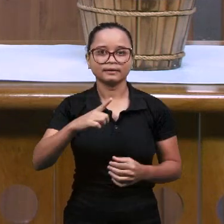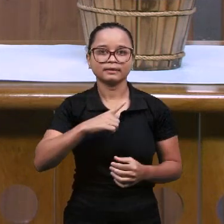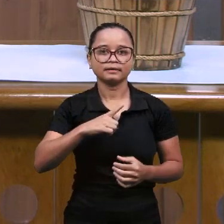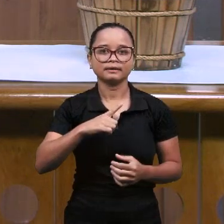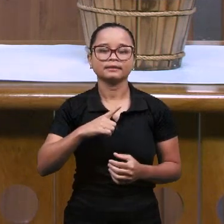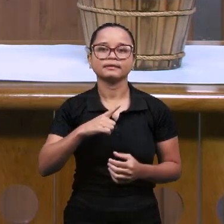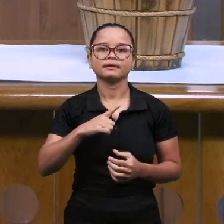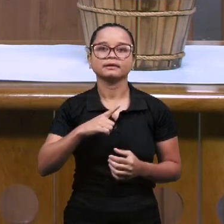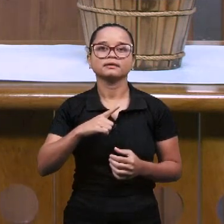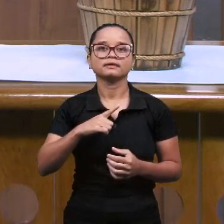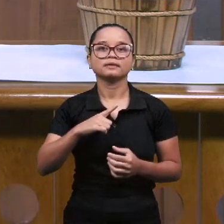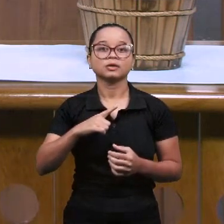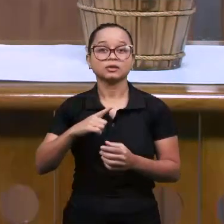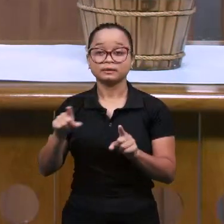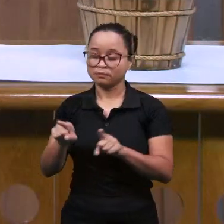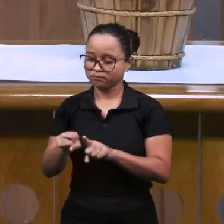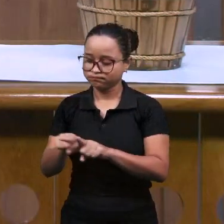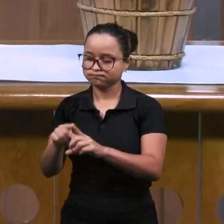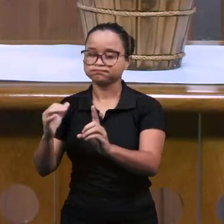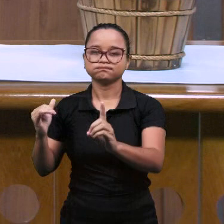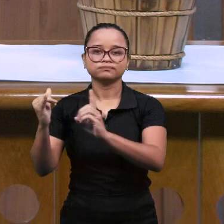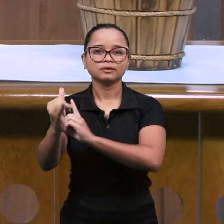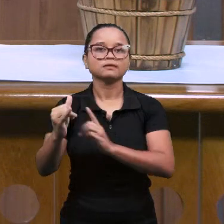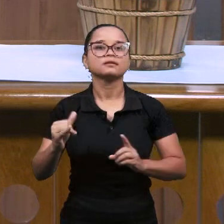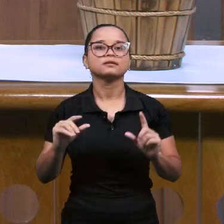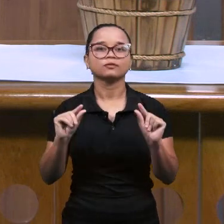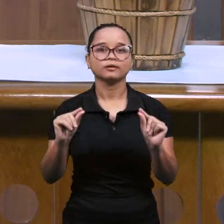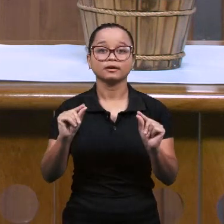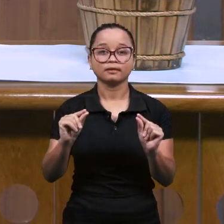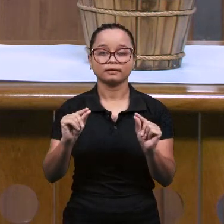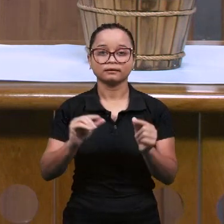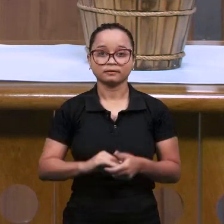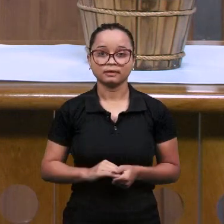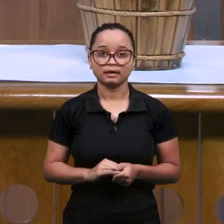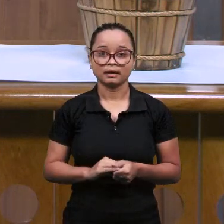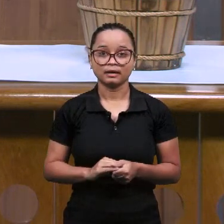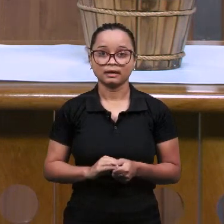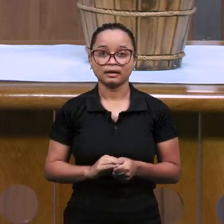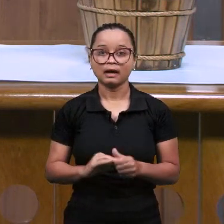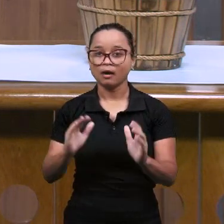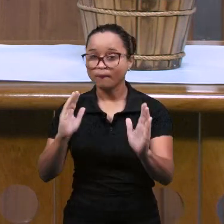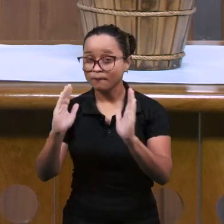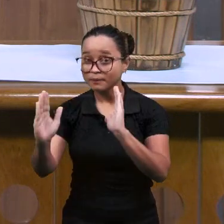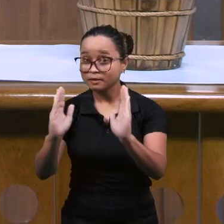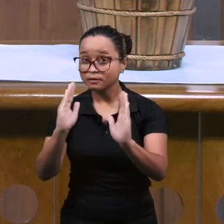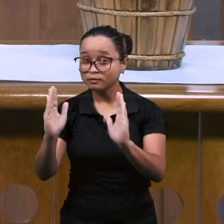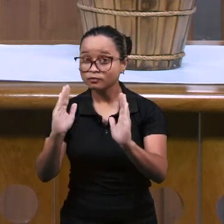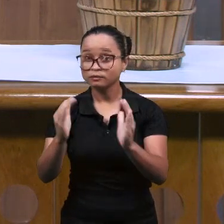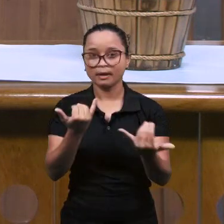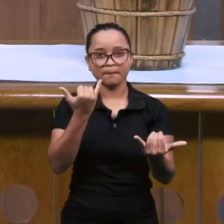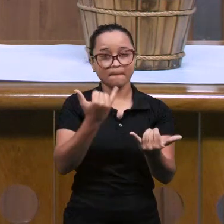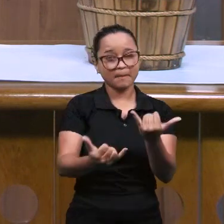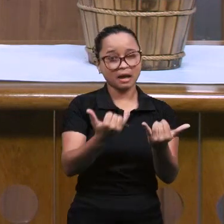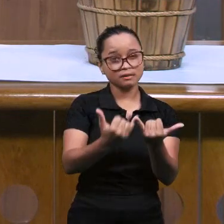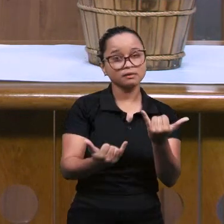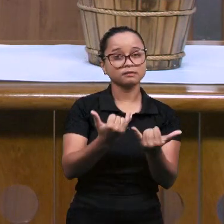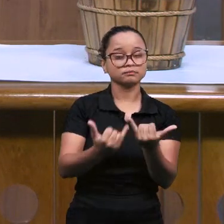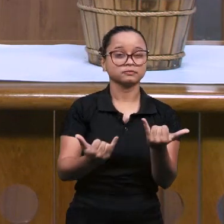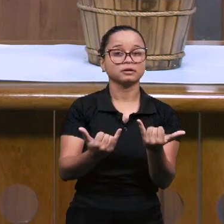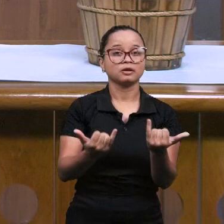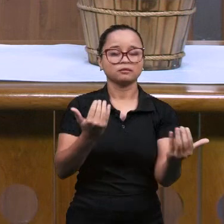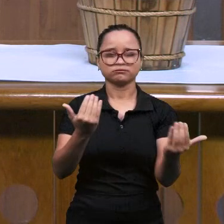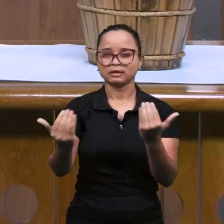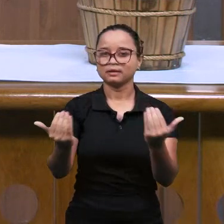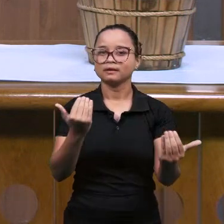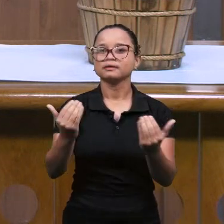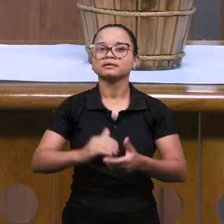c'est de faire attention aussi au moment prophétique qui est semblable à celui-là,